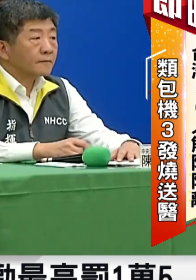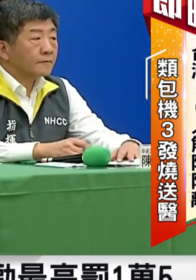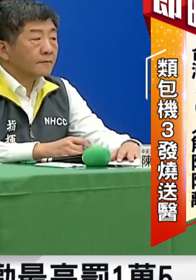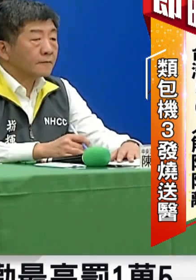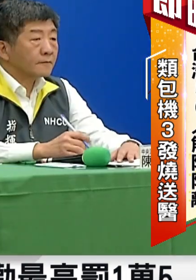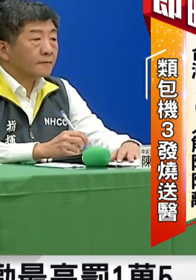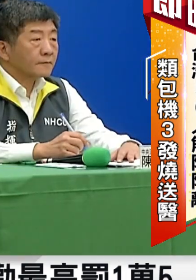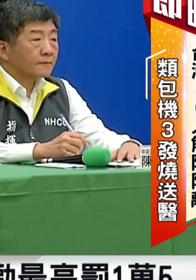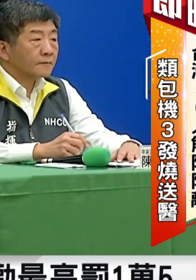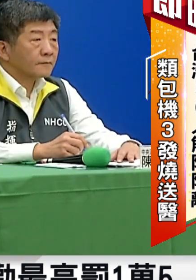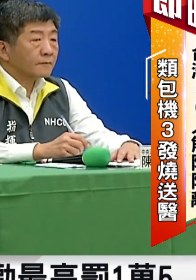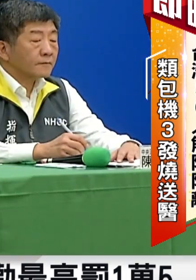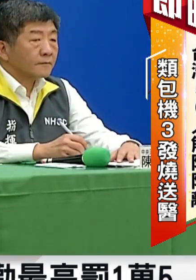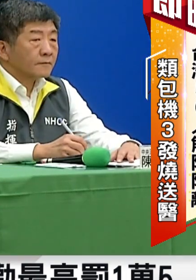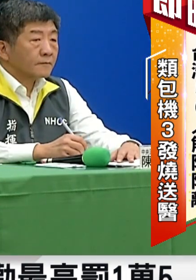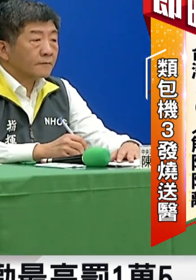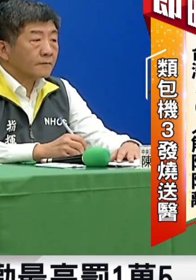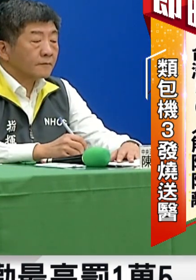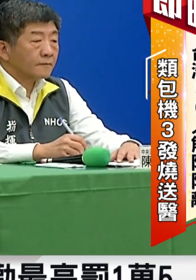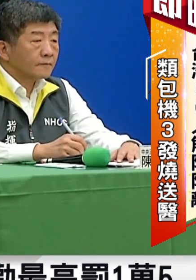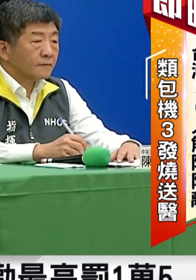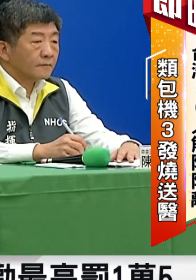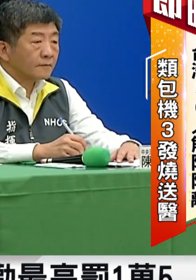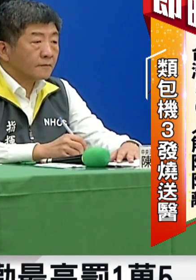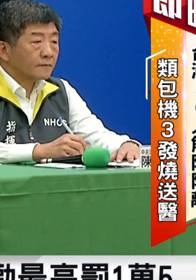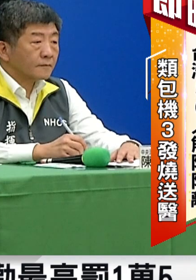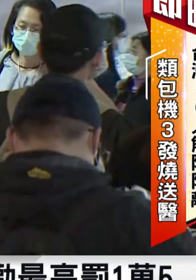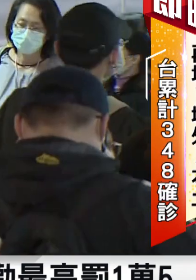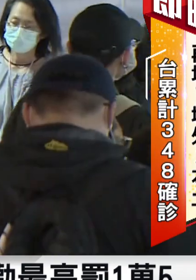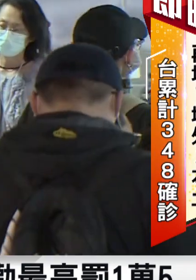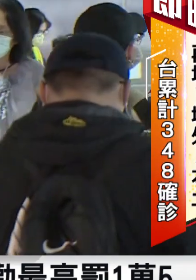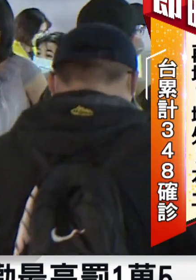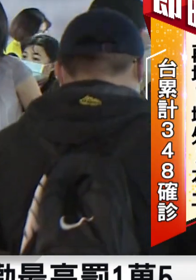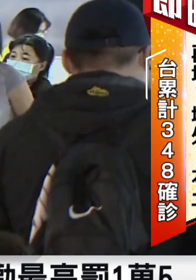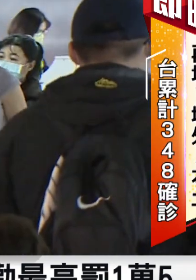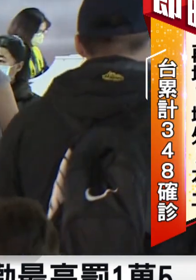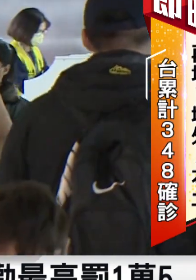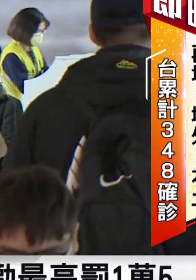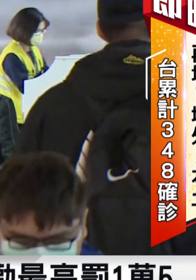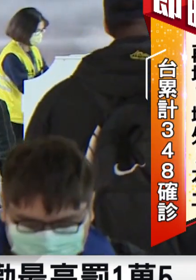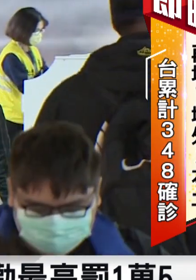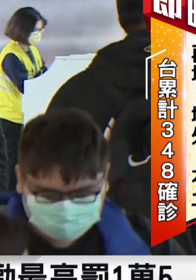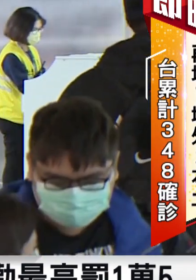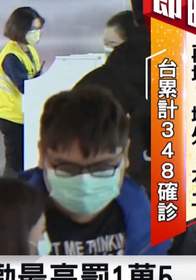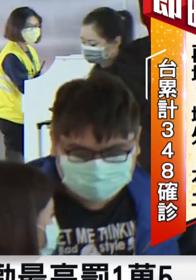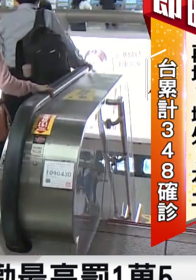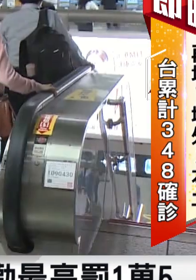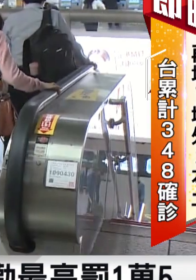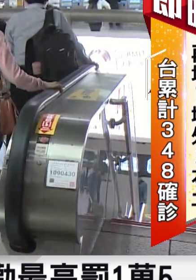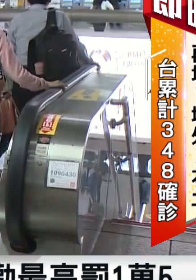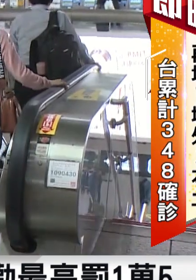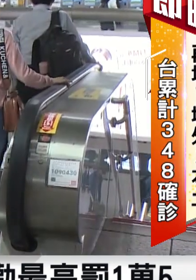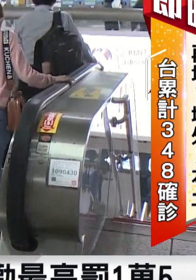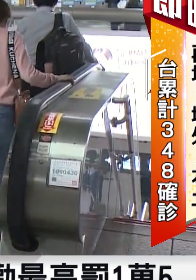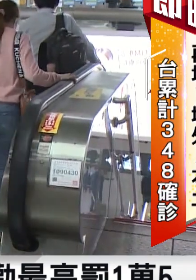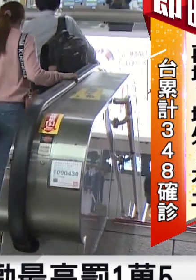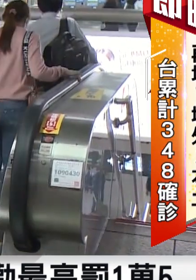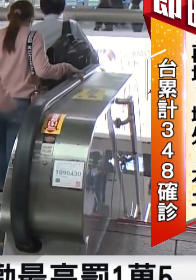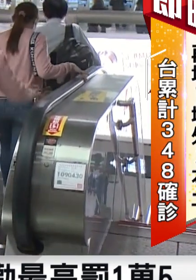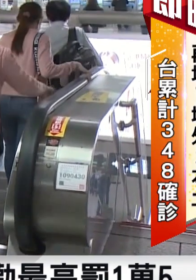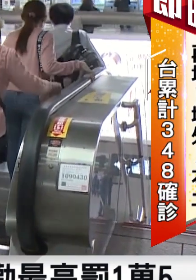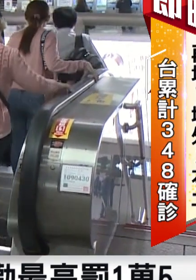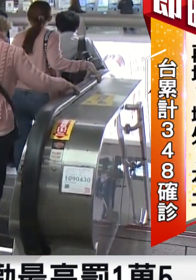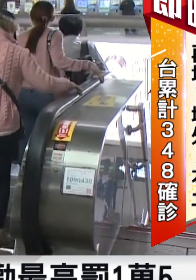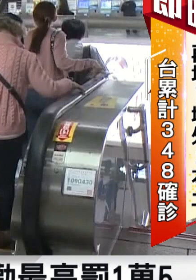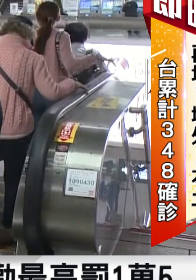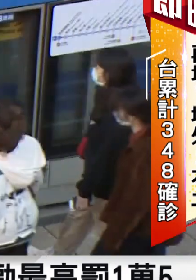有确诊病例的接触史，另一方面也要做好国内防疫措施。双北首长联手喊话，呼吁中央下令搭乘公车跟